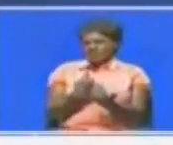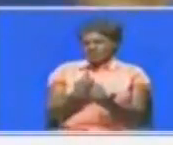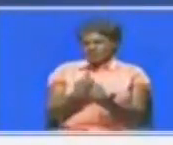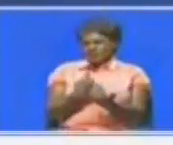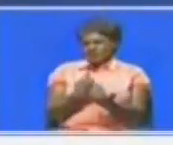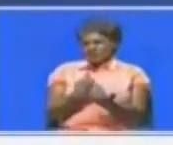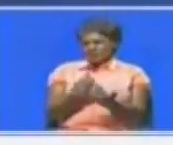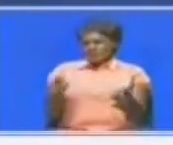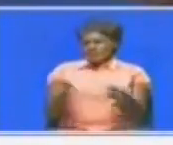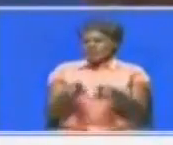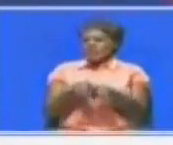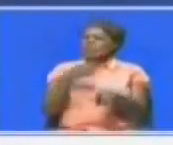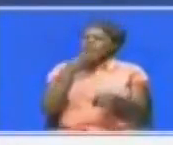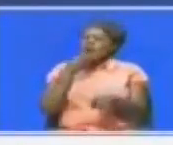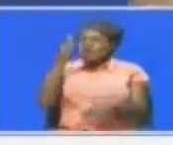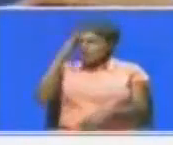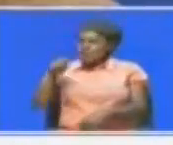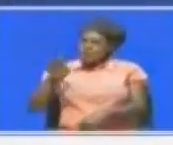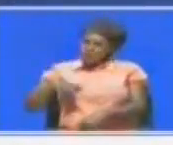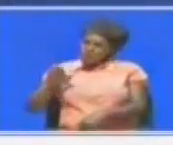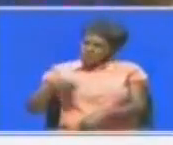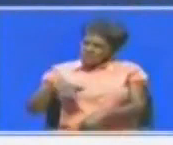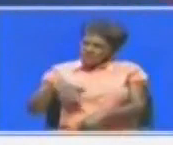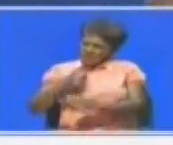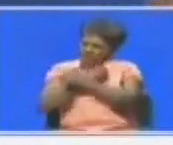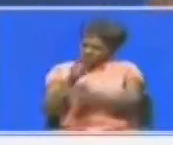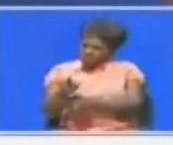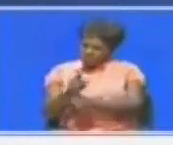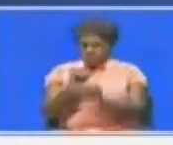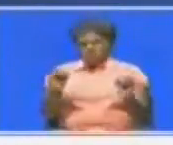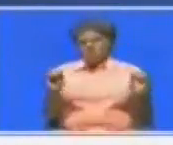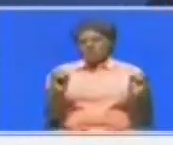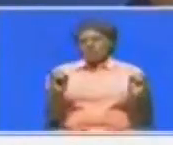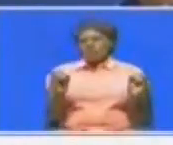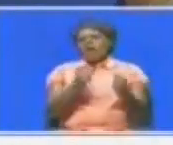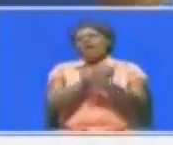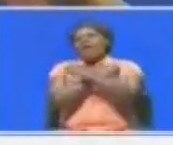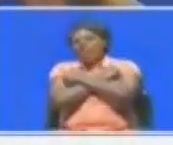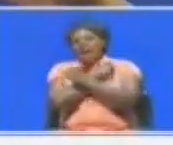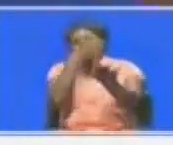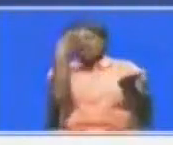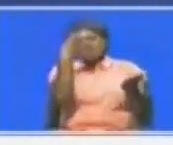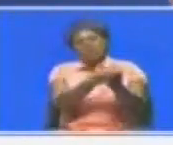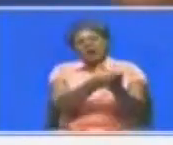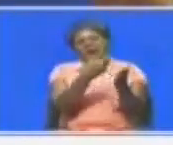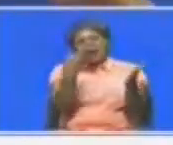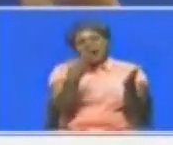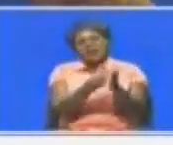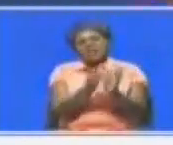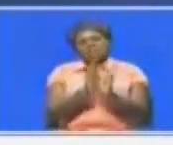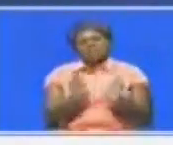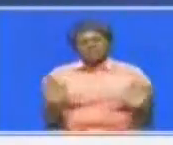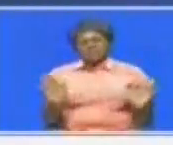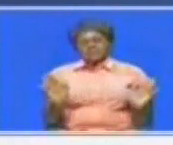kwa mwezi. Na pia hawa wanaume wajue, hawa wanawake mnasema ati wanawapenda, hawapendi. Anapenda hela yako na zile vitu